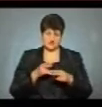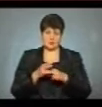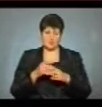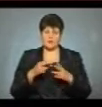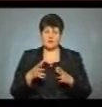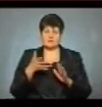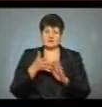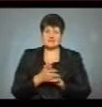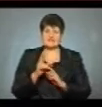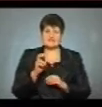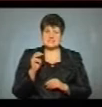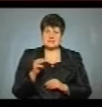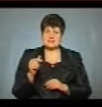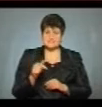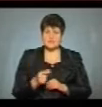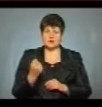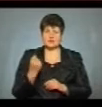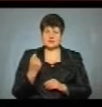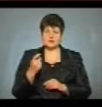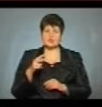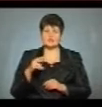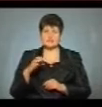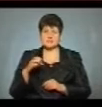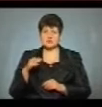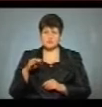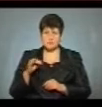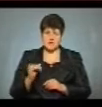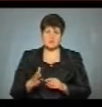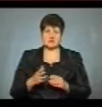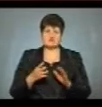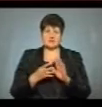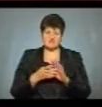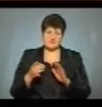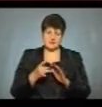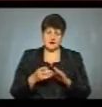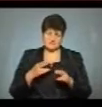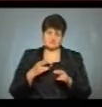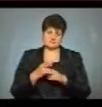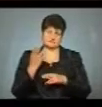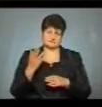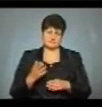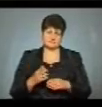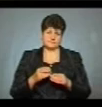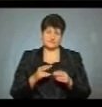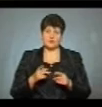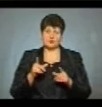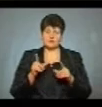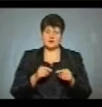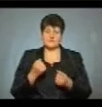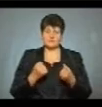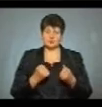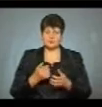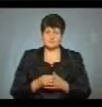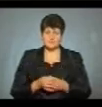тисяч гривень. Нагадаю, 11 листопада на Гаївському мості в Тернополі вдев'яте збили висотний обмежувач. У нього в'їхав